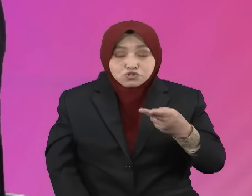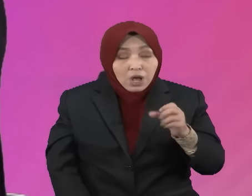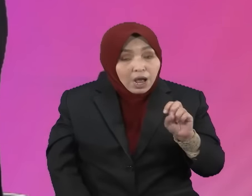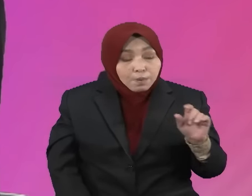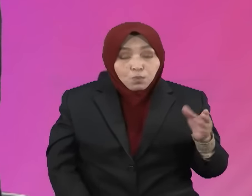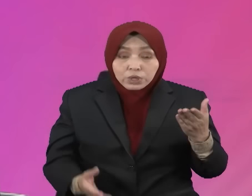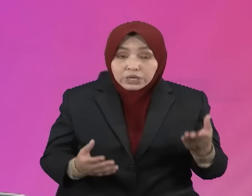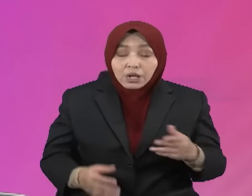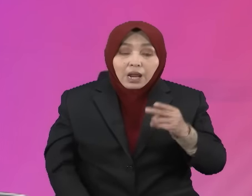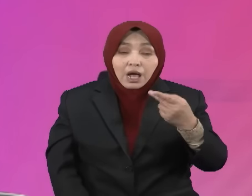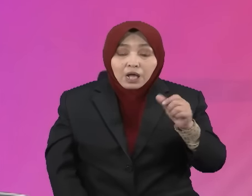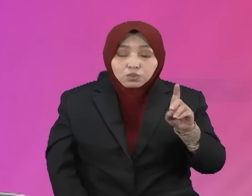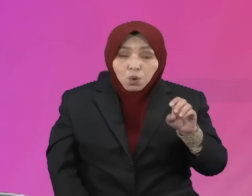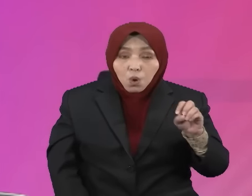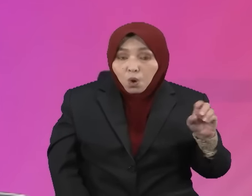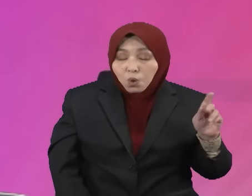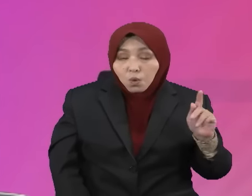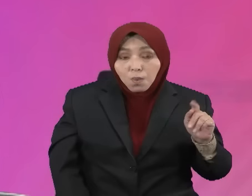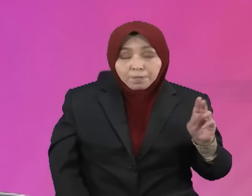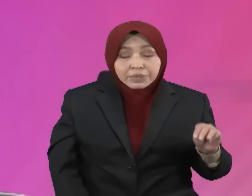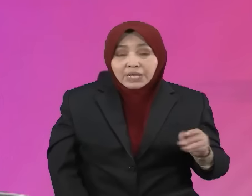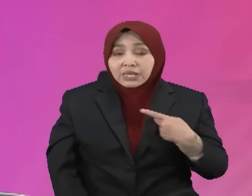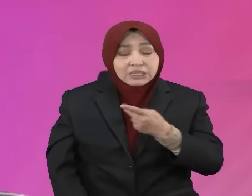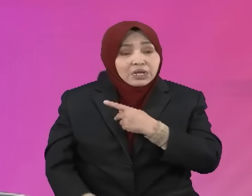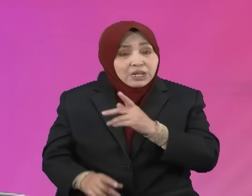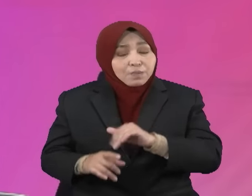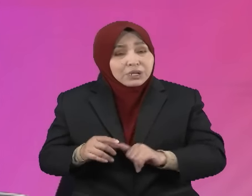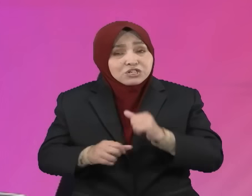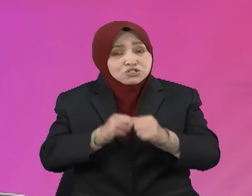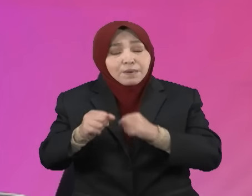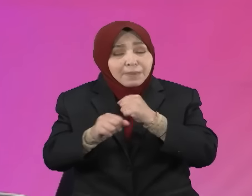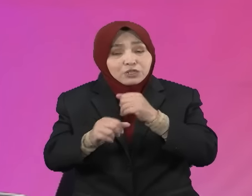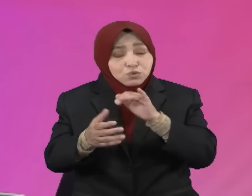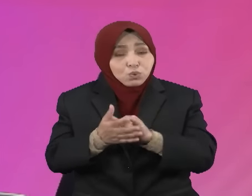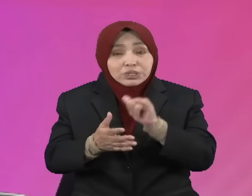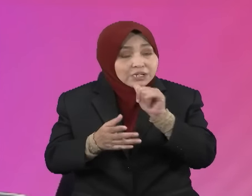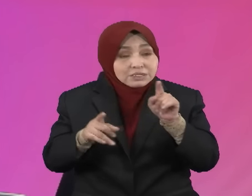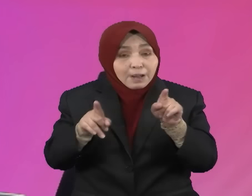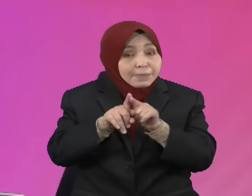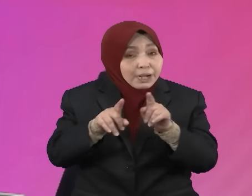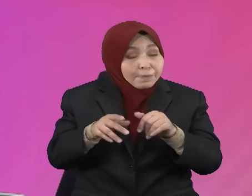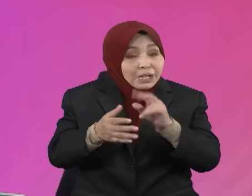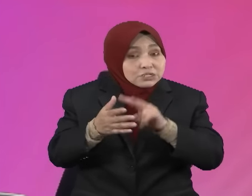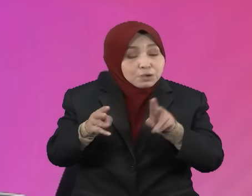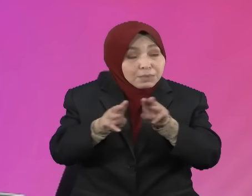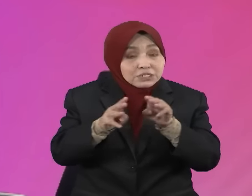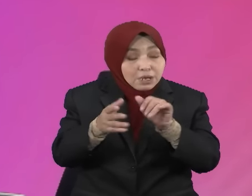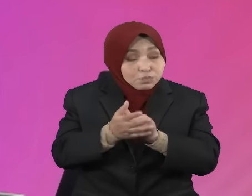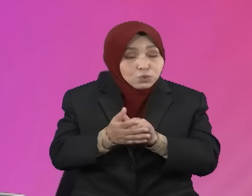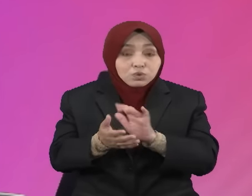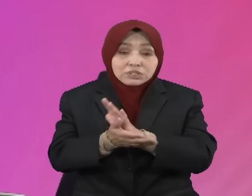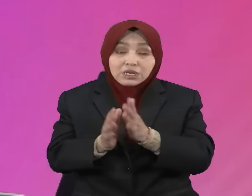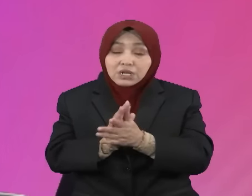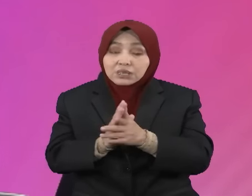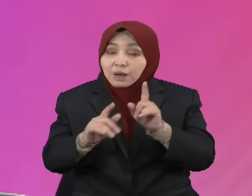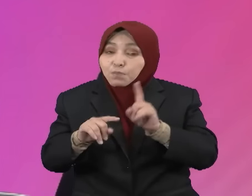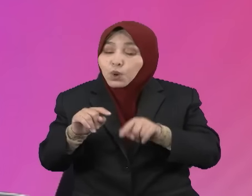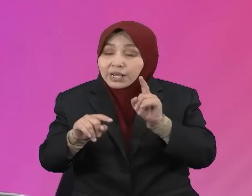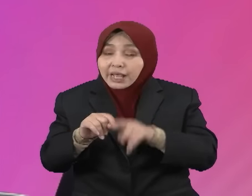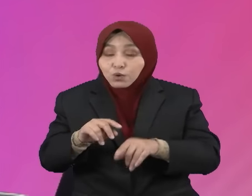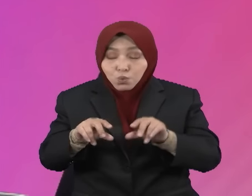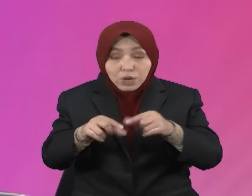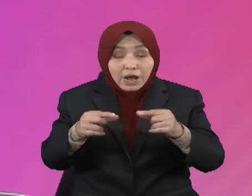agaknya lahadakum. Ha, tapi tak boleh lah, kita tak ada zaman tu. Tidak ditasamuh boleh baca macam tu. Ha, logatnya kena Quran bahasa